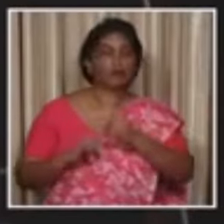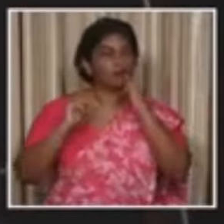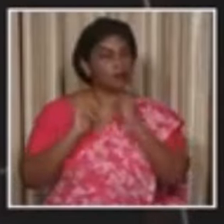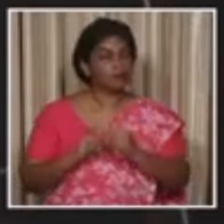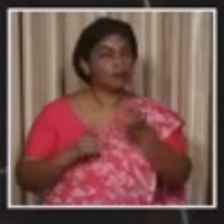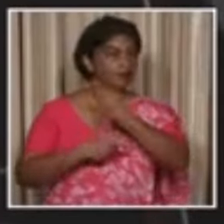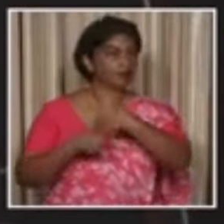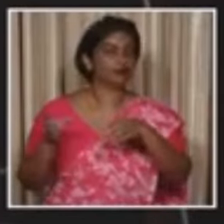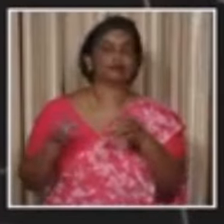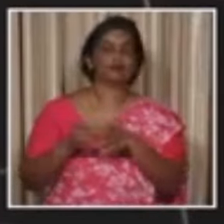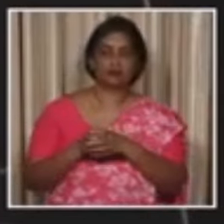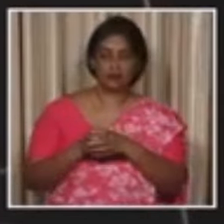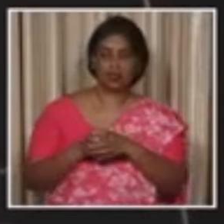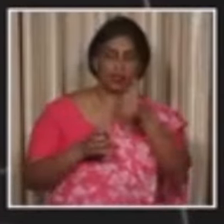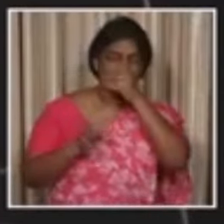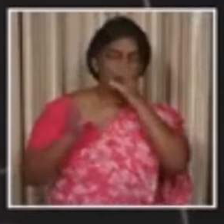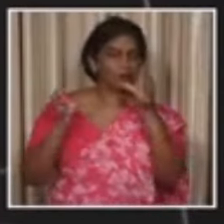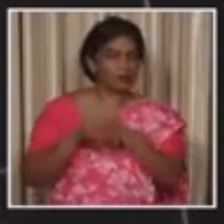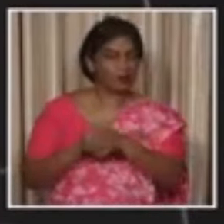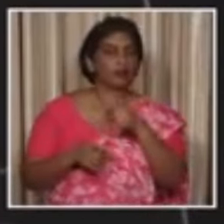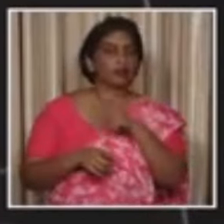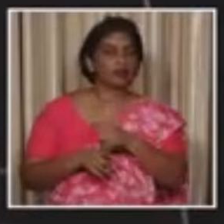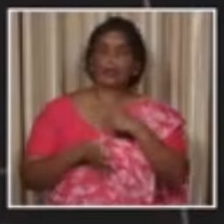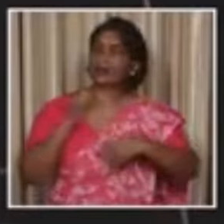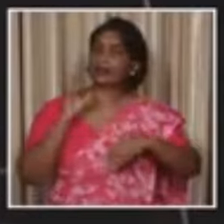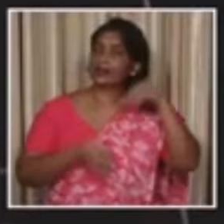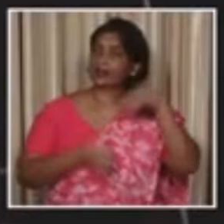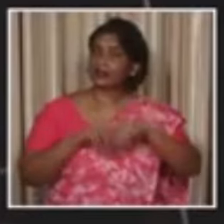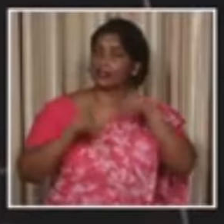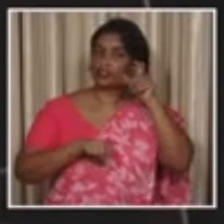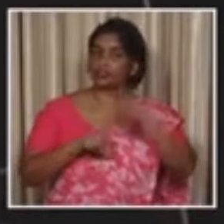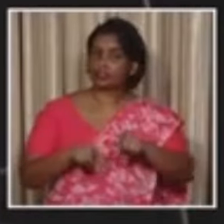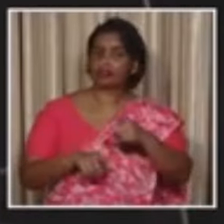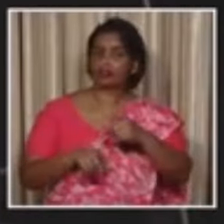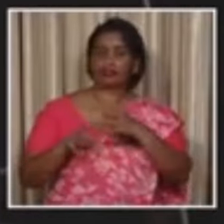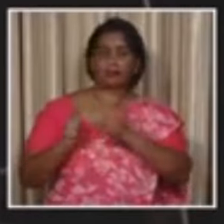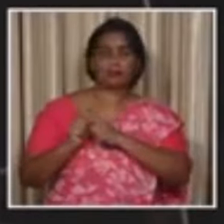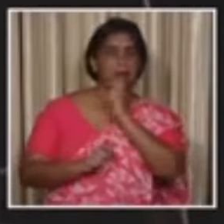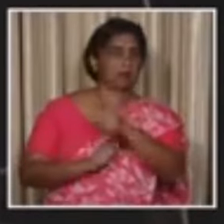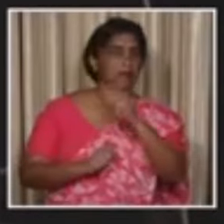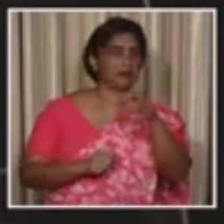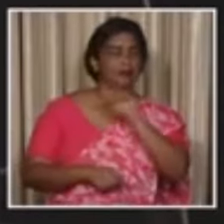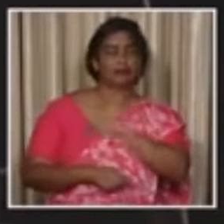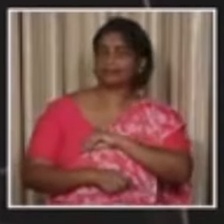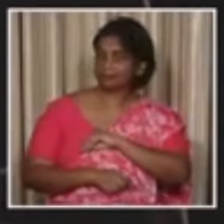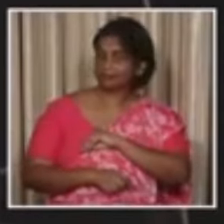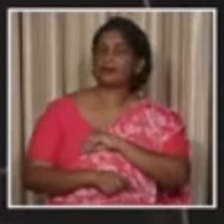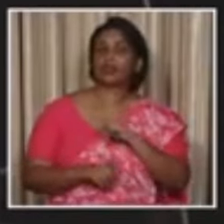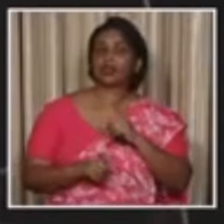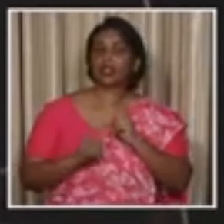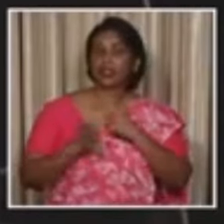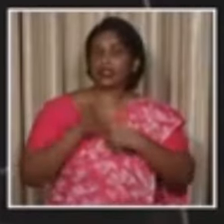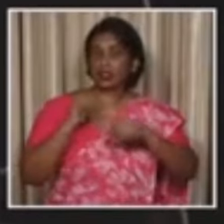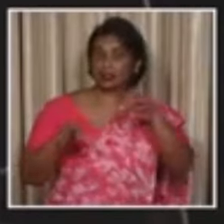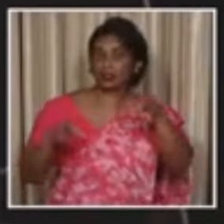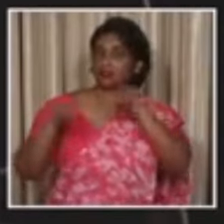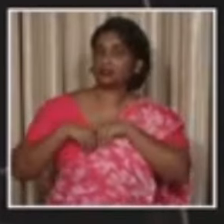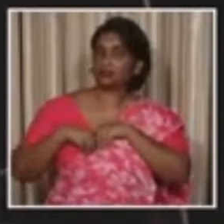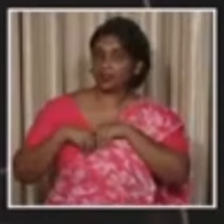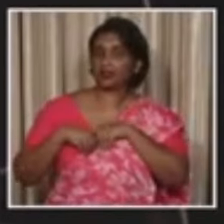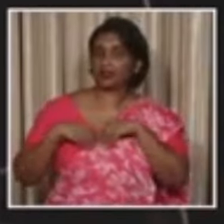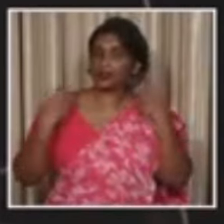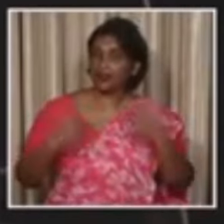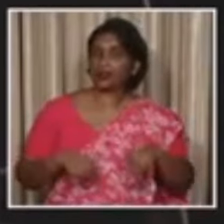රැළ. මේ තක්කඩි රැළ මේකේ ඉන්න දේශපාලනච්චෝ ටික සාක්කුවට දාගෙන තියෙනවා. දේශපාලනච්චෝ ටික සාක්කුවට වැටුණාට